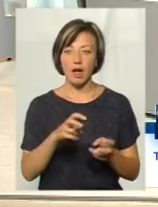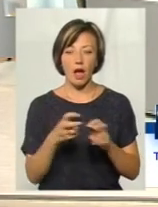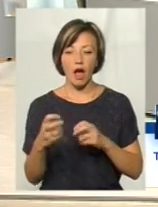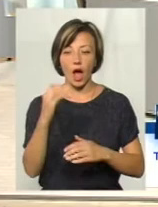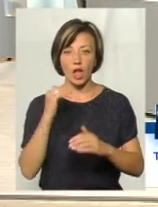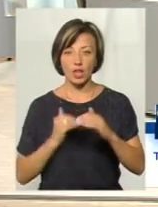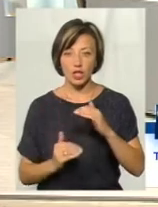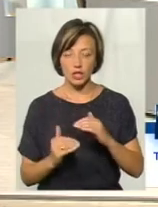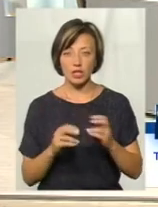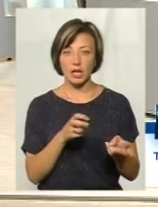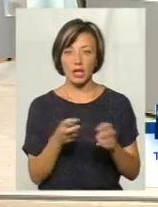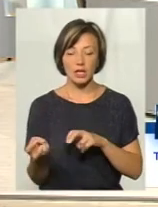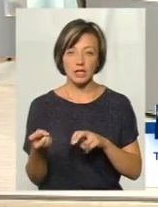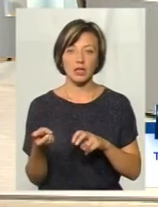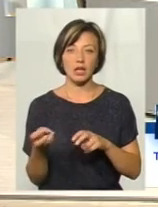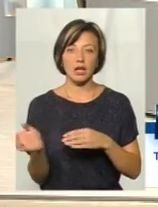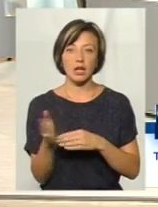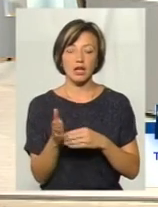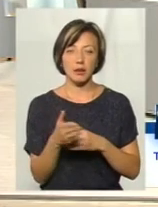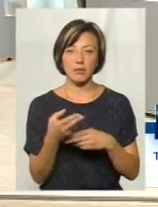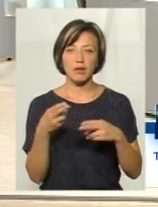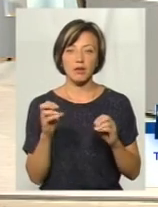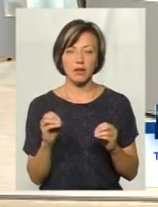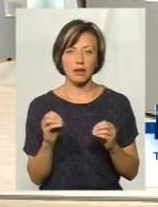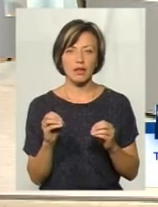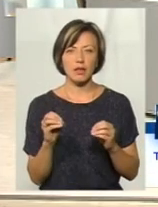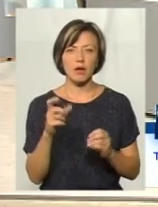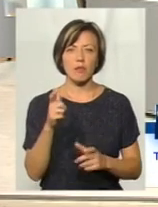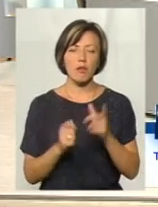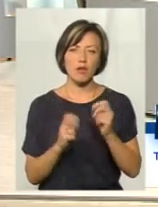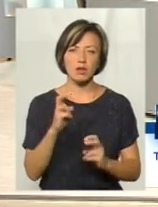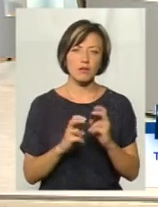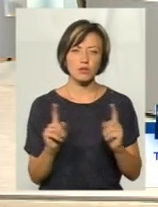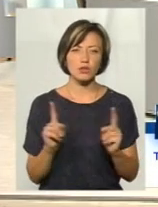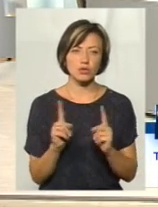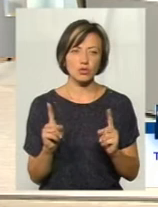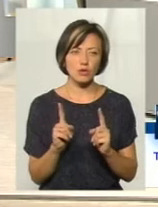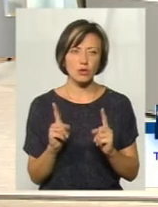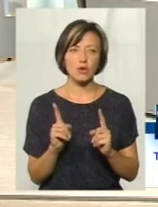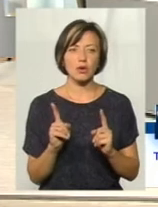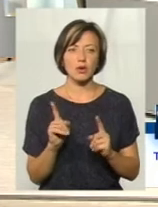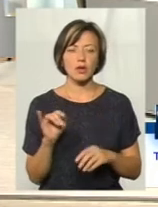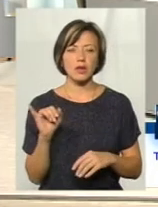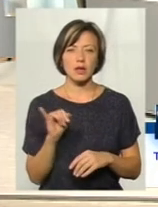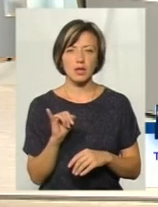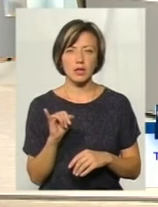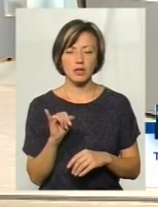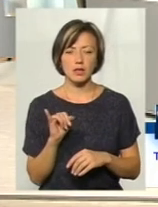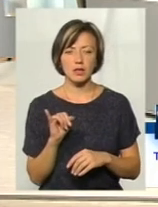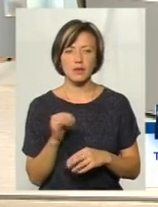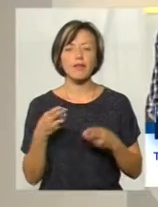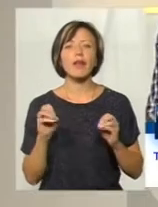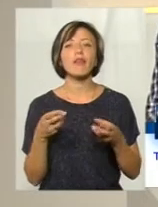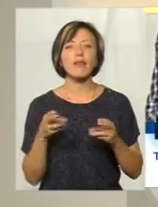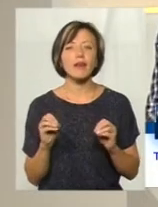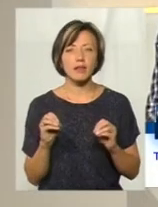нижче гине по горлу, туди, навірно, скидає, чи Новокозаводи, чи що, і все зараз на жару спирають. Це де? Це